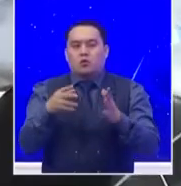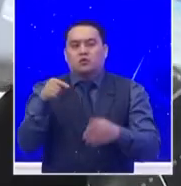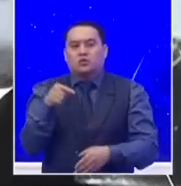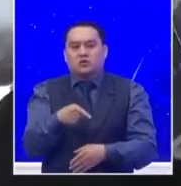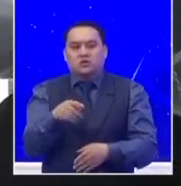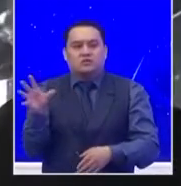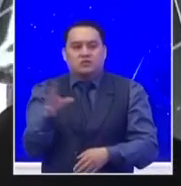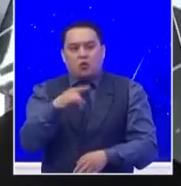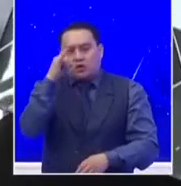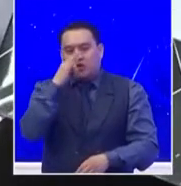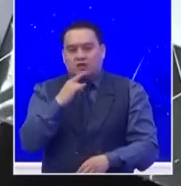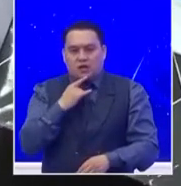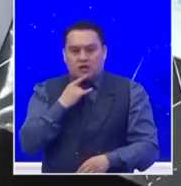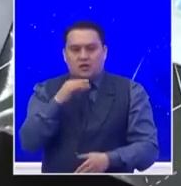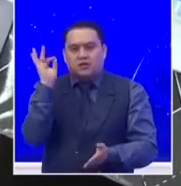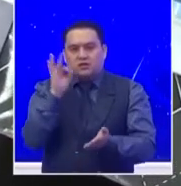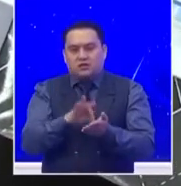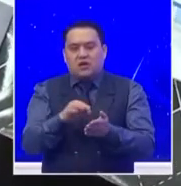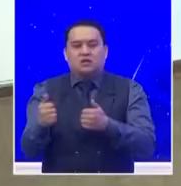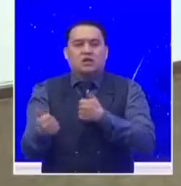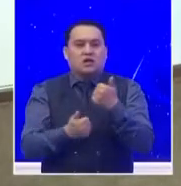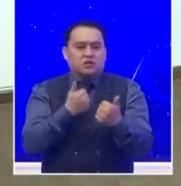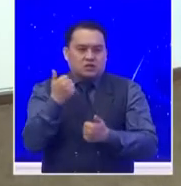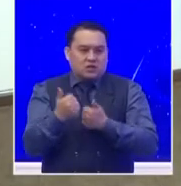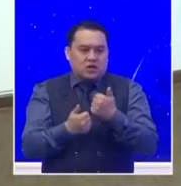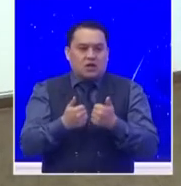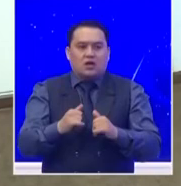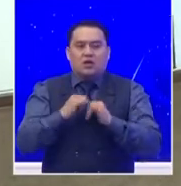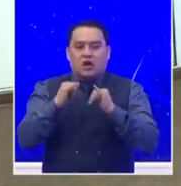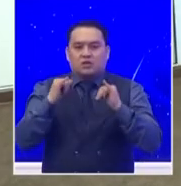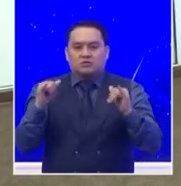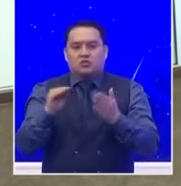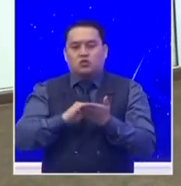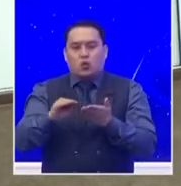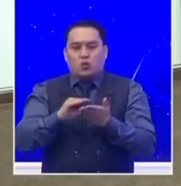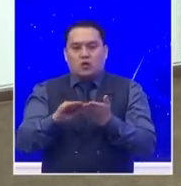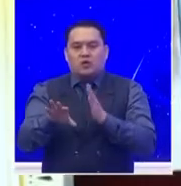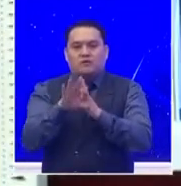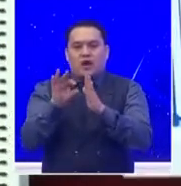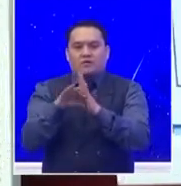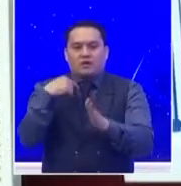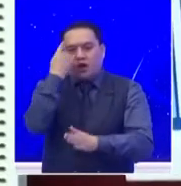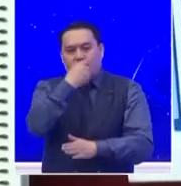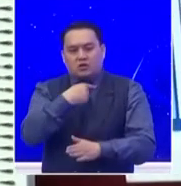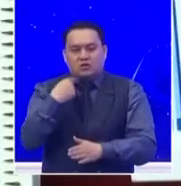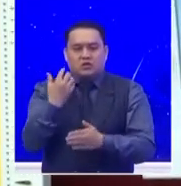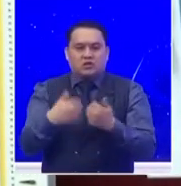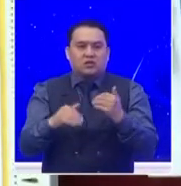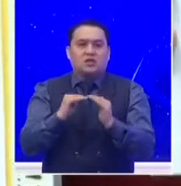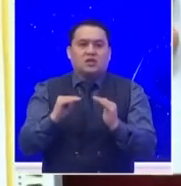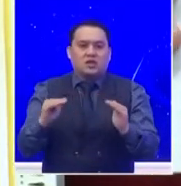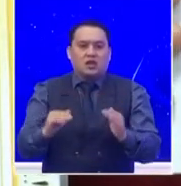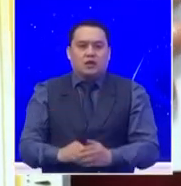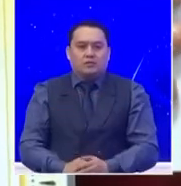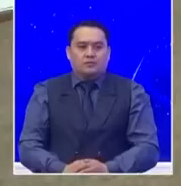школьников со всего Казахстана. Цель состязаний – развитие отечественной медиасферы и выявление творческих личностей среди детей и